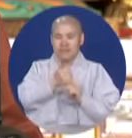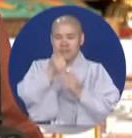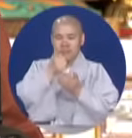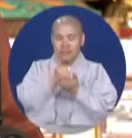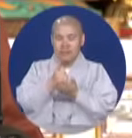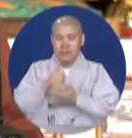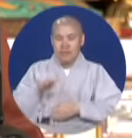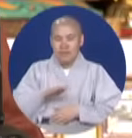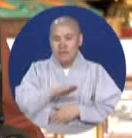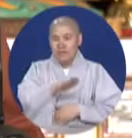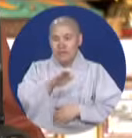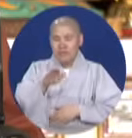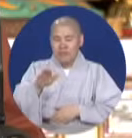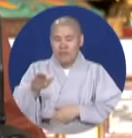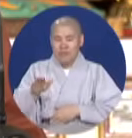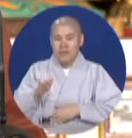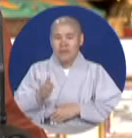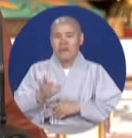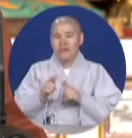부처님은 우리들에게